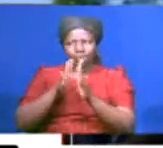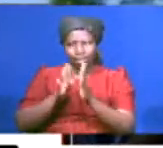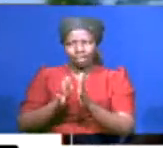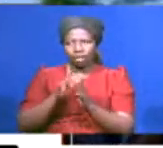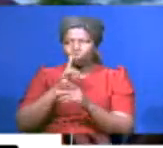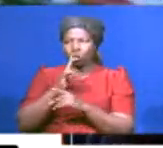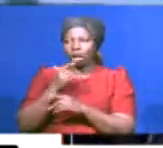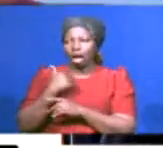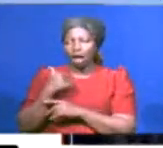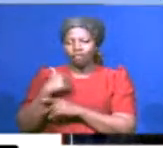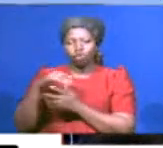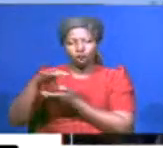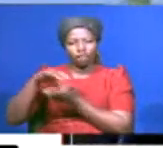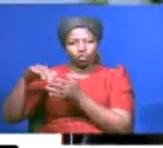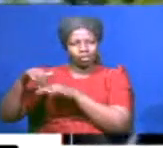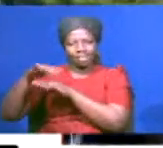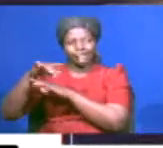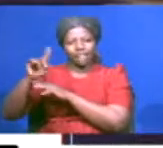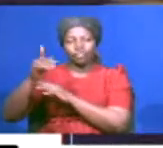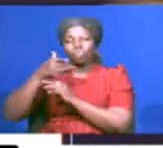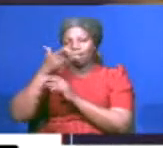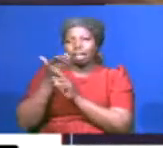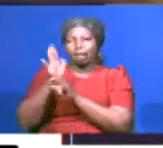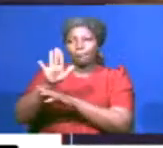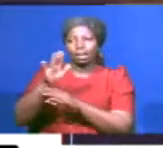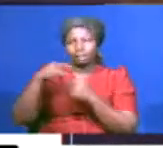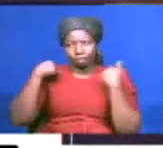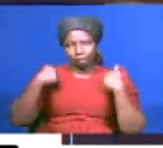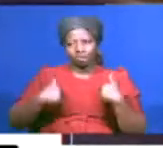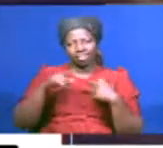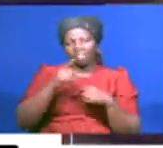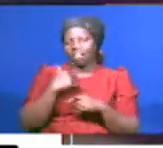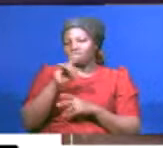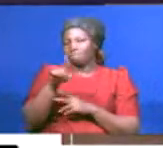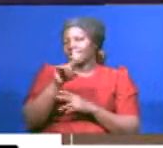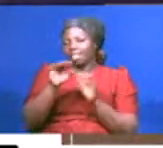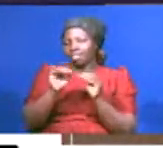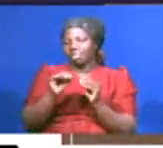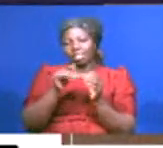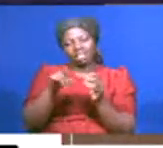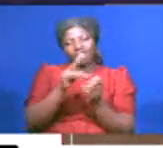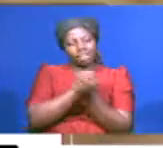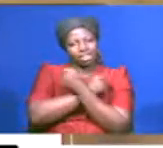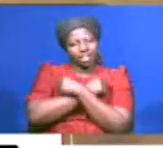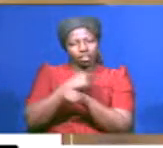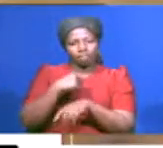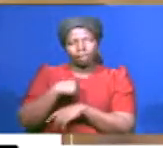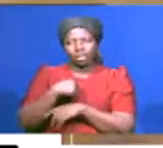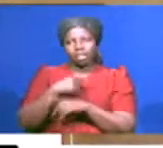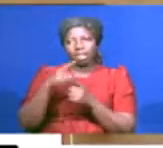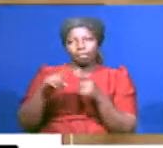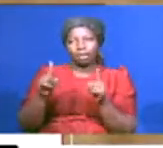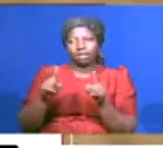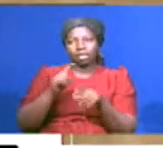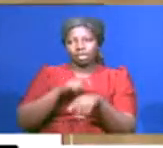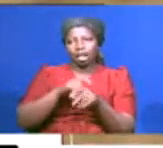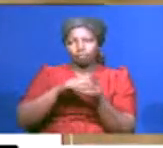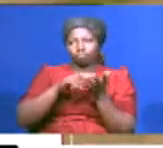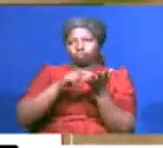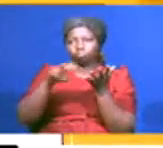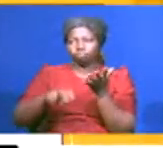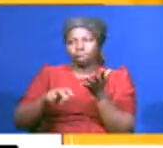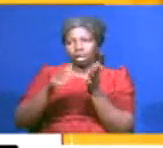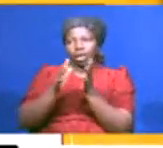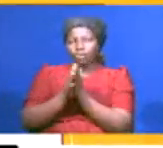amemconvince kumtuma aweze kunijibu. Mm-hmm. Kwamba hana makosa, alikuwa ananipenda, alishuka kwenye ndege akiwa na mtoto wa jirani